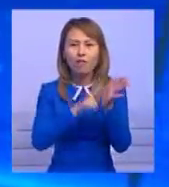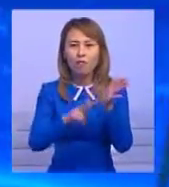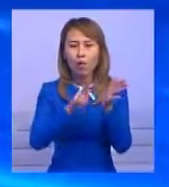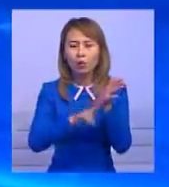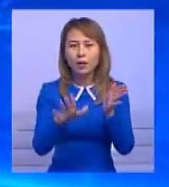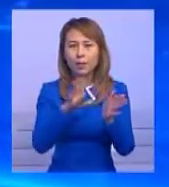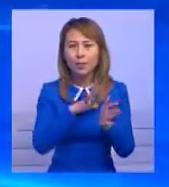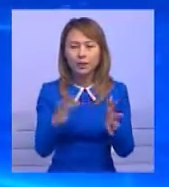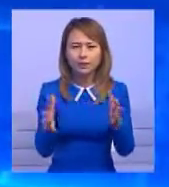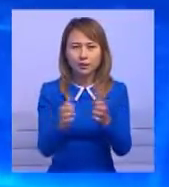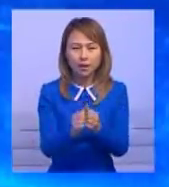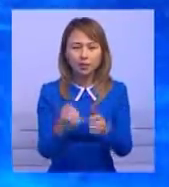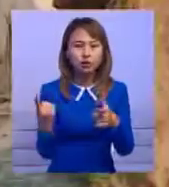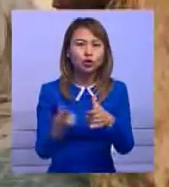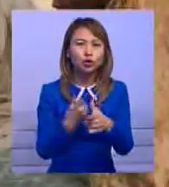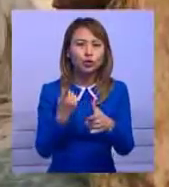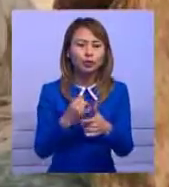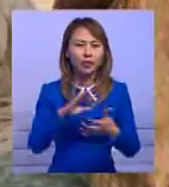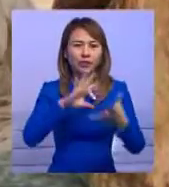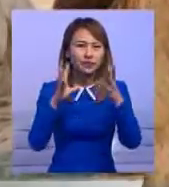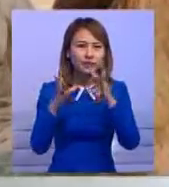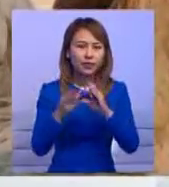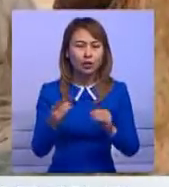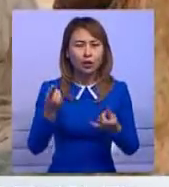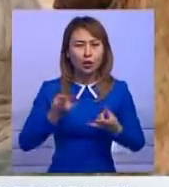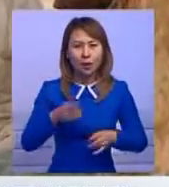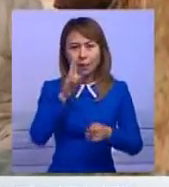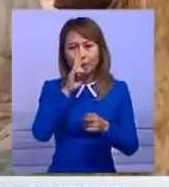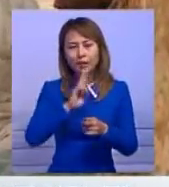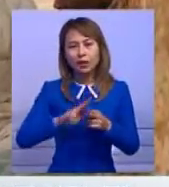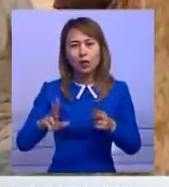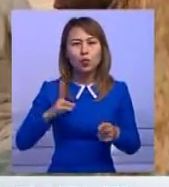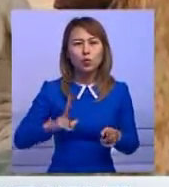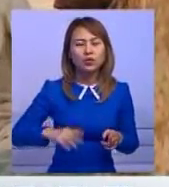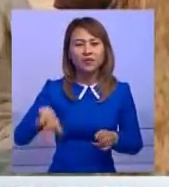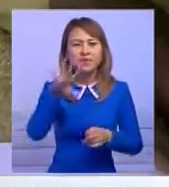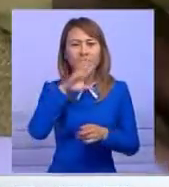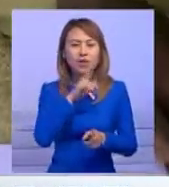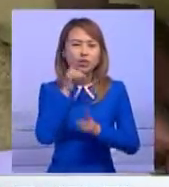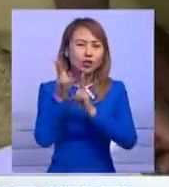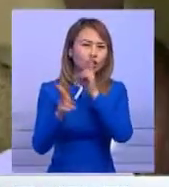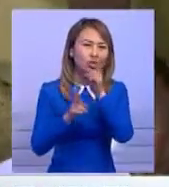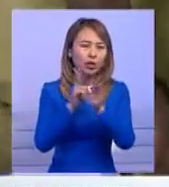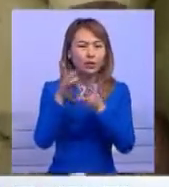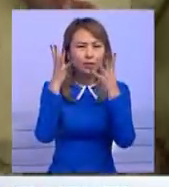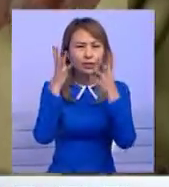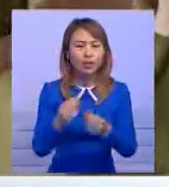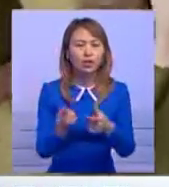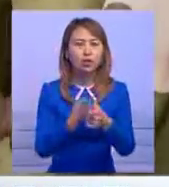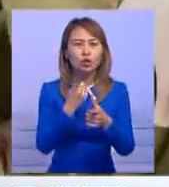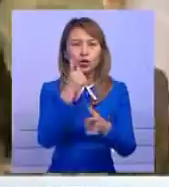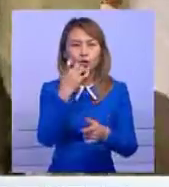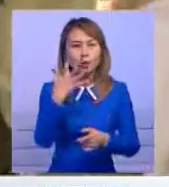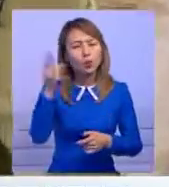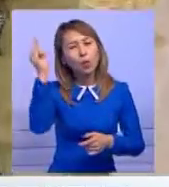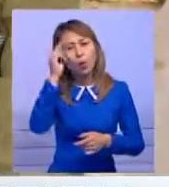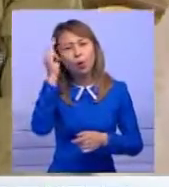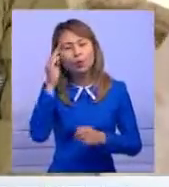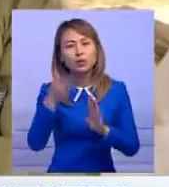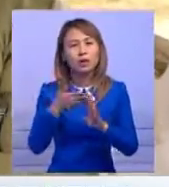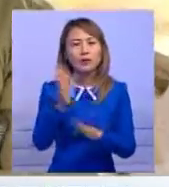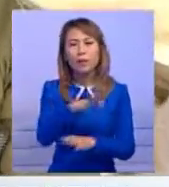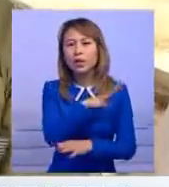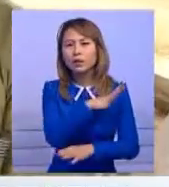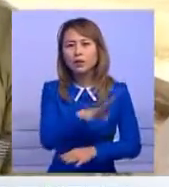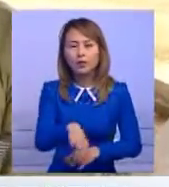қызың түскені хабарланған еді. Дегенмен бауыр еті баласынан айрылған атаналар шабуыл болған күні 105 оқушының үйге келмегенін